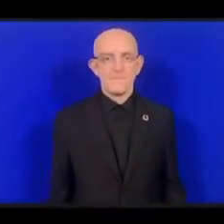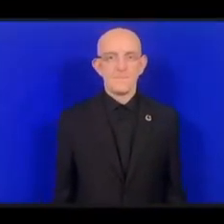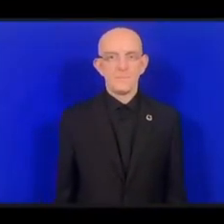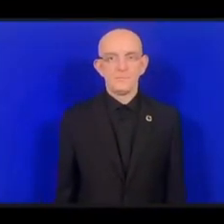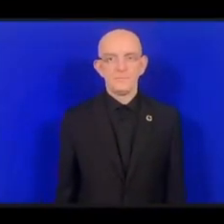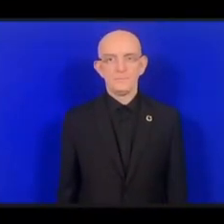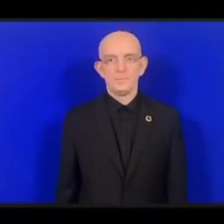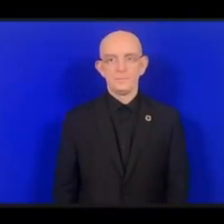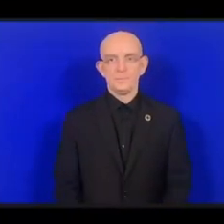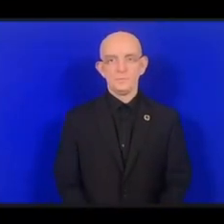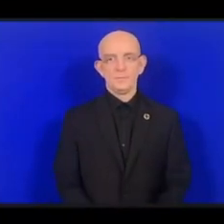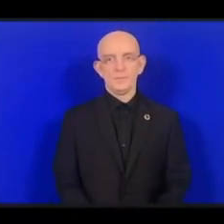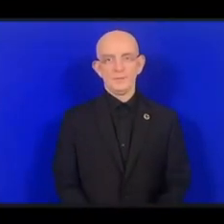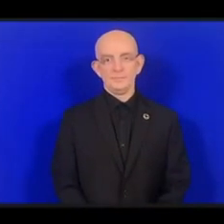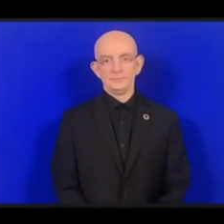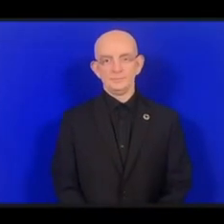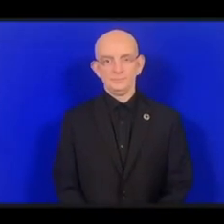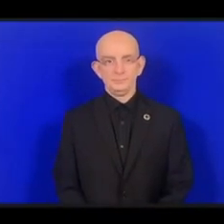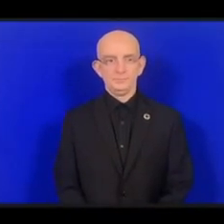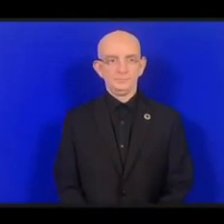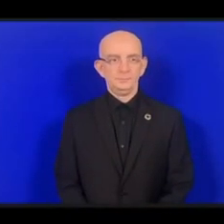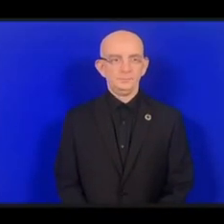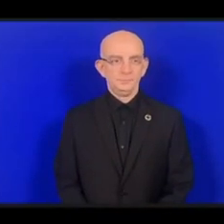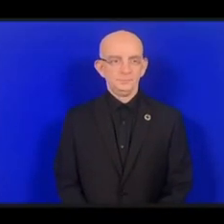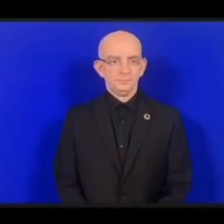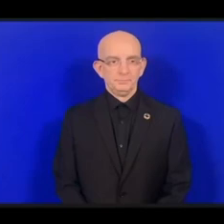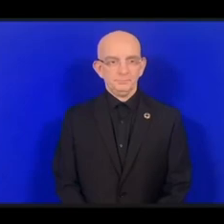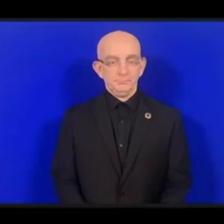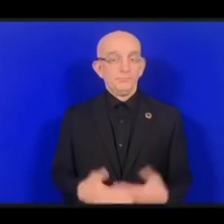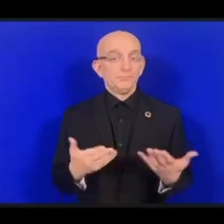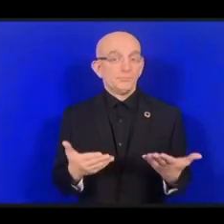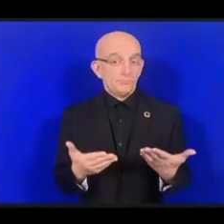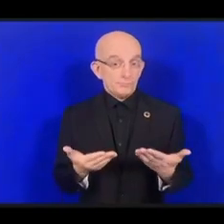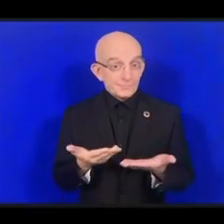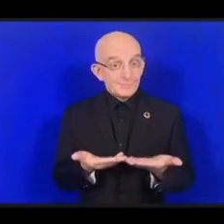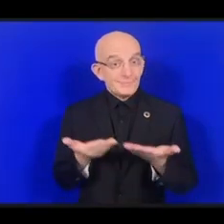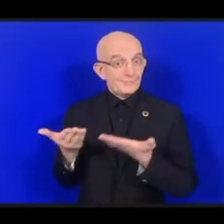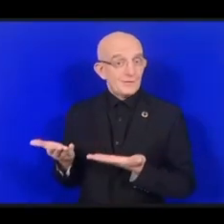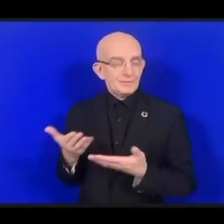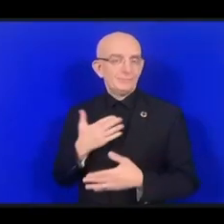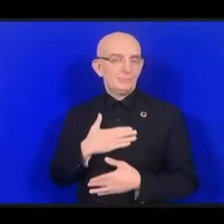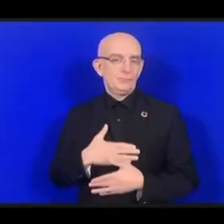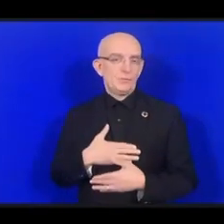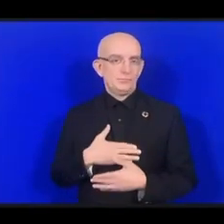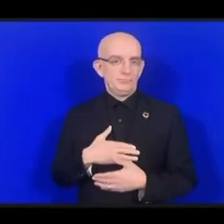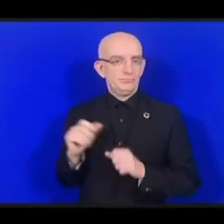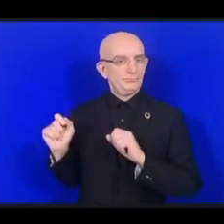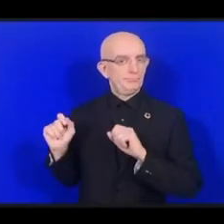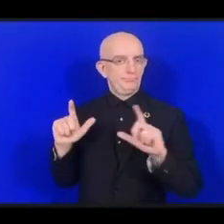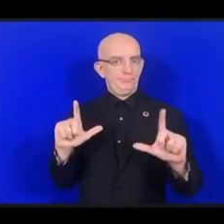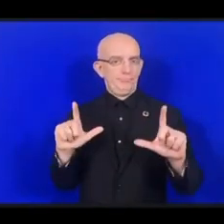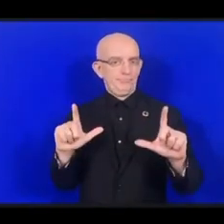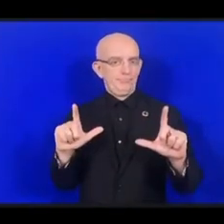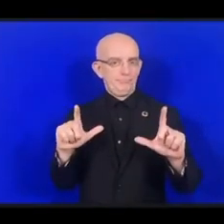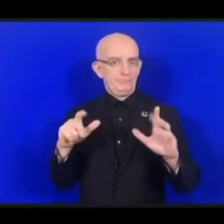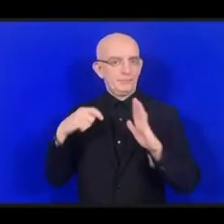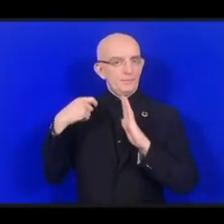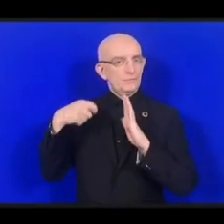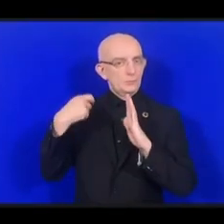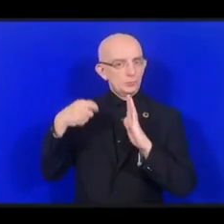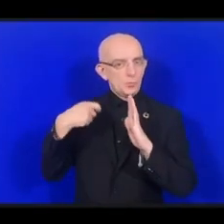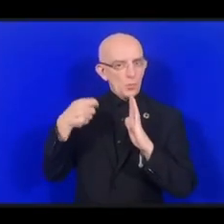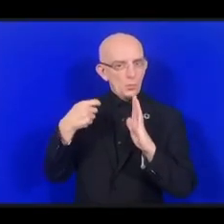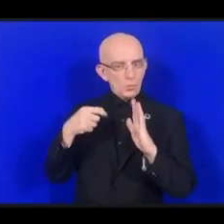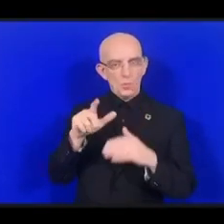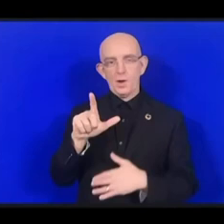جزيلا الان سنقدم مقطع للفيديو للسيد دينس فرانسس وهو هو رئيس الجمعيه